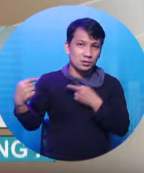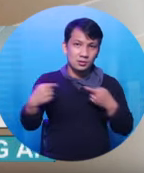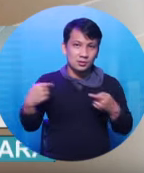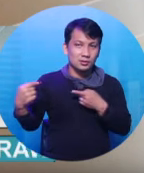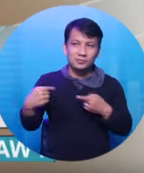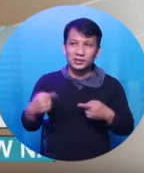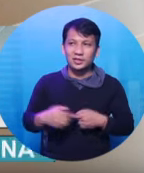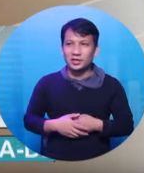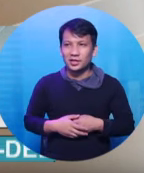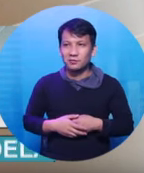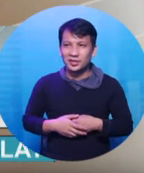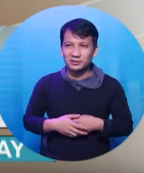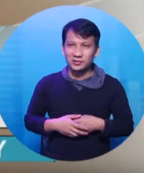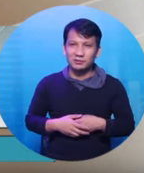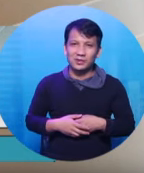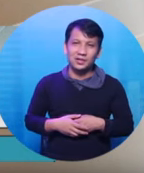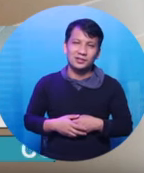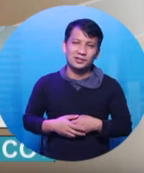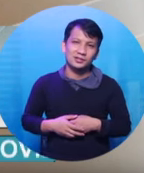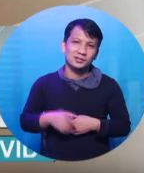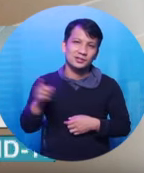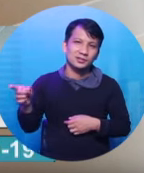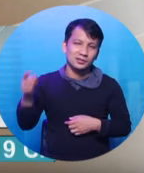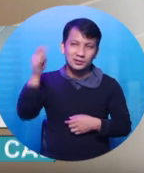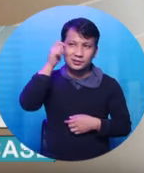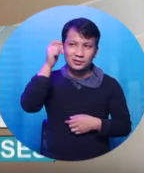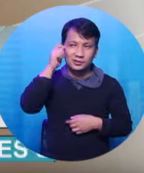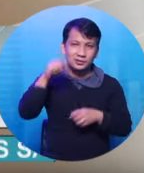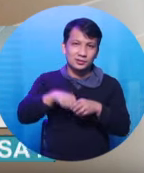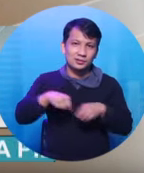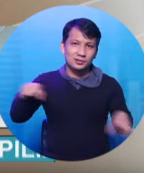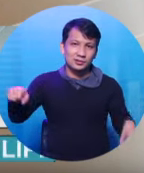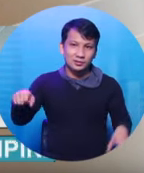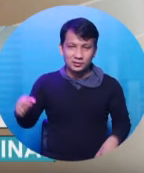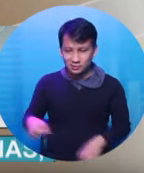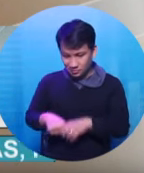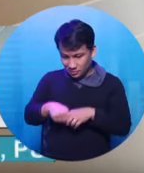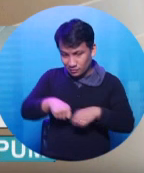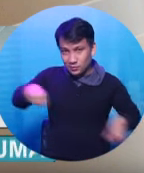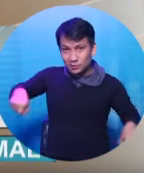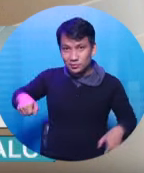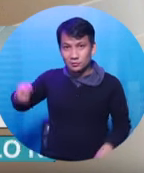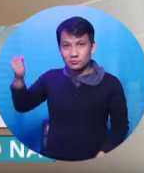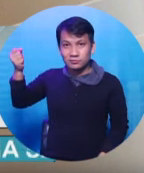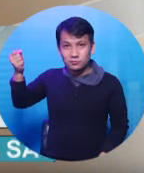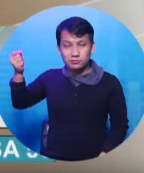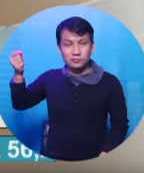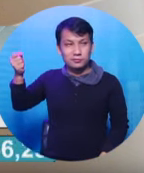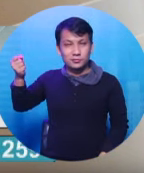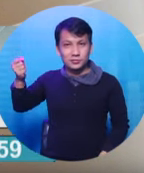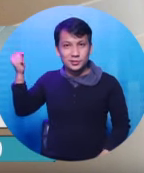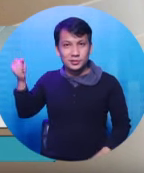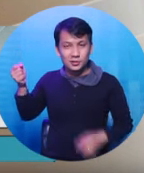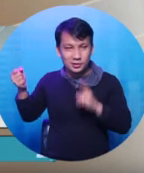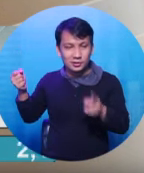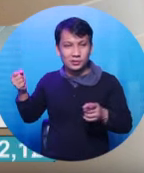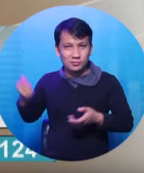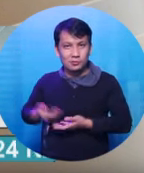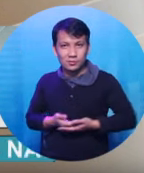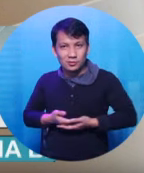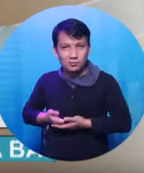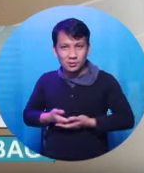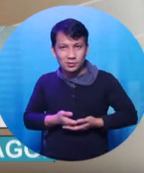kami. Ah, nanaga ito? Nanghawak po siya ng itak po, tapos may baby pa po kami